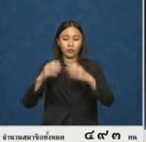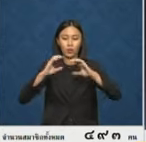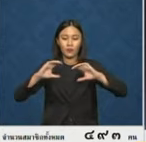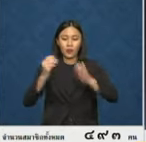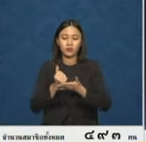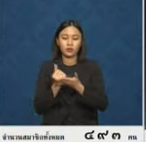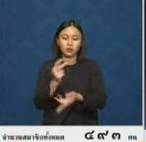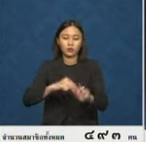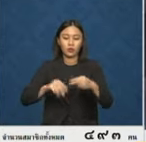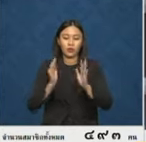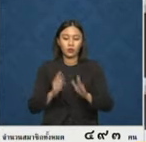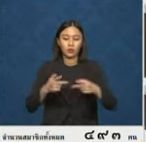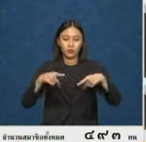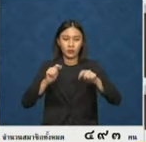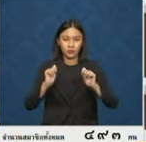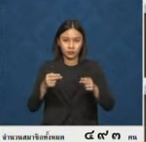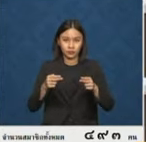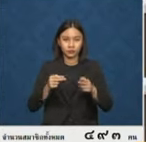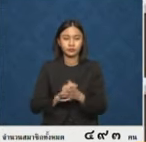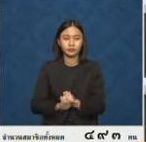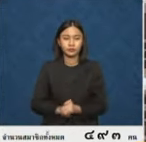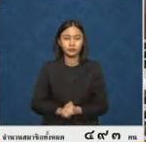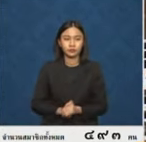ปทุมด้วยครับขอบพระคุณครับ